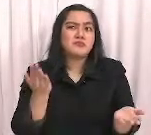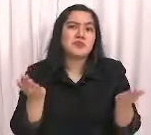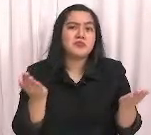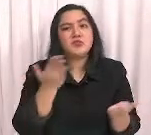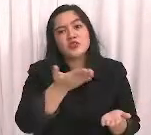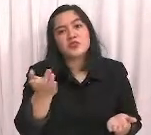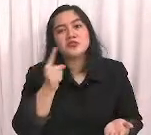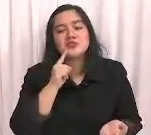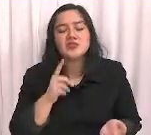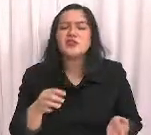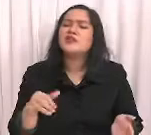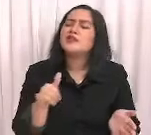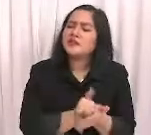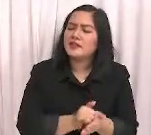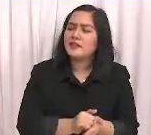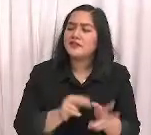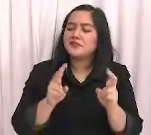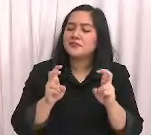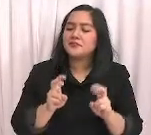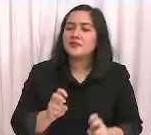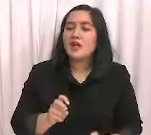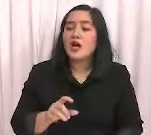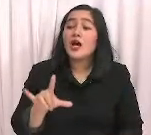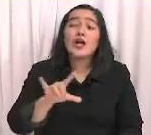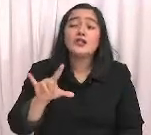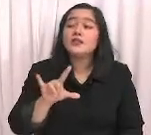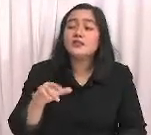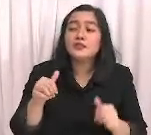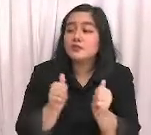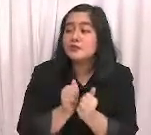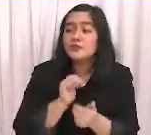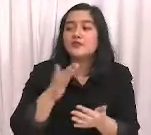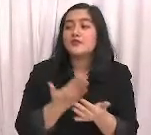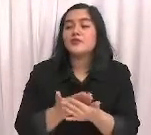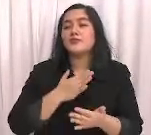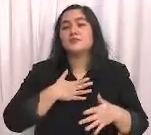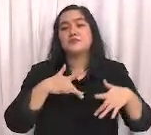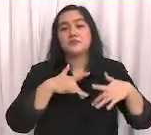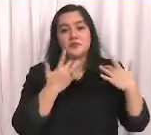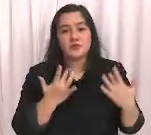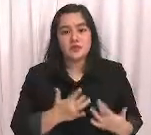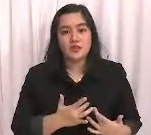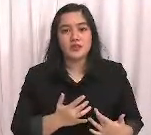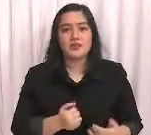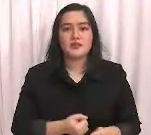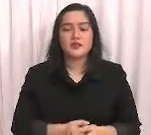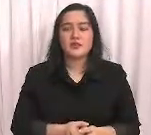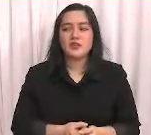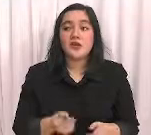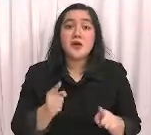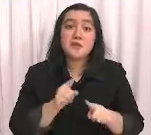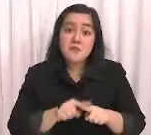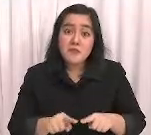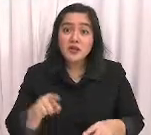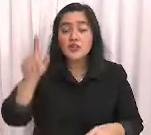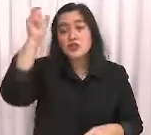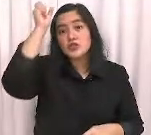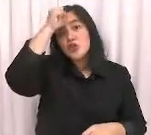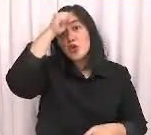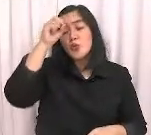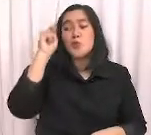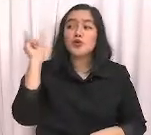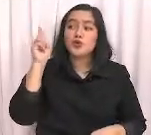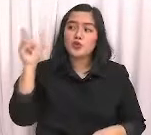Solomon, nagtitiwala ang iyong asawa ng buong puso sa'yo. Imagine that. Now, kasi po, ang